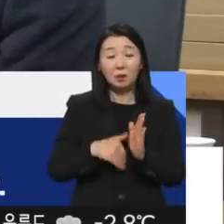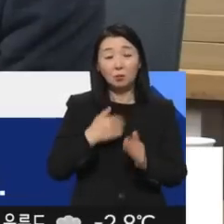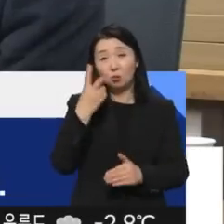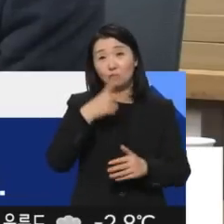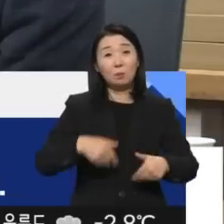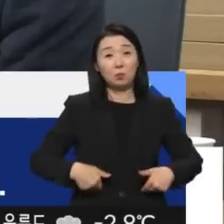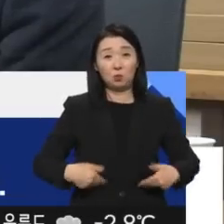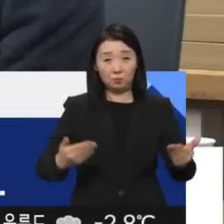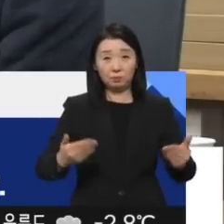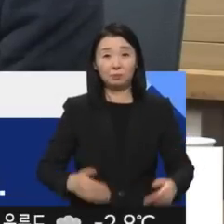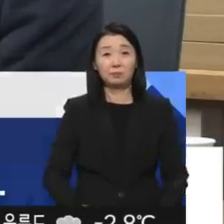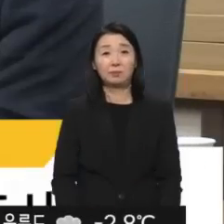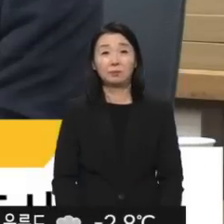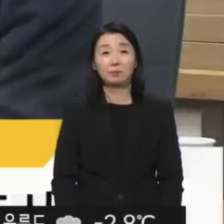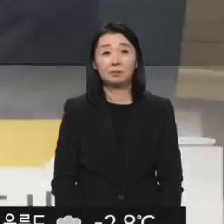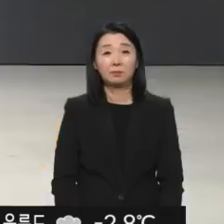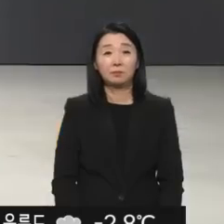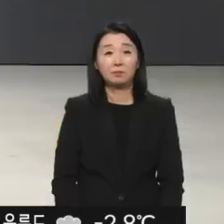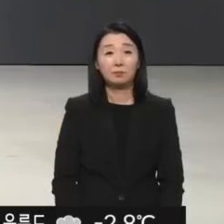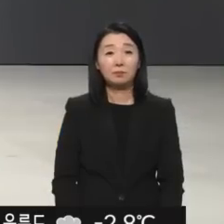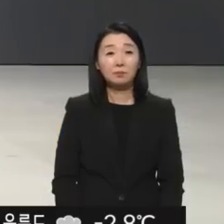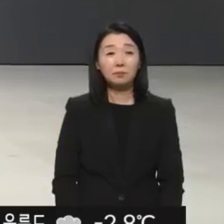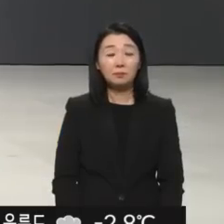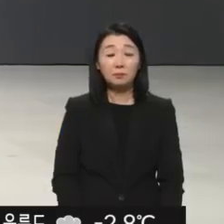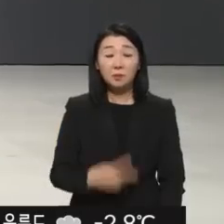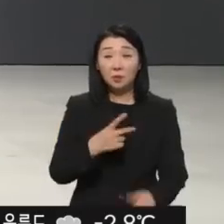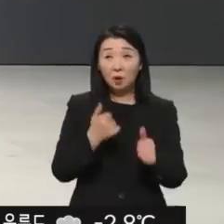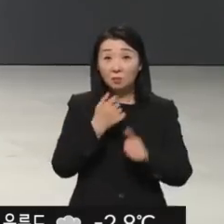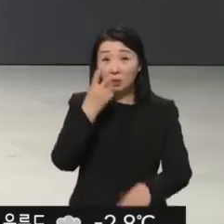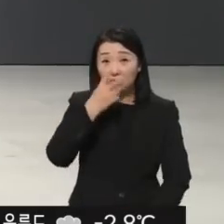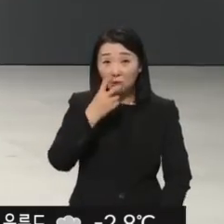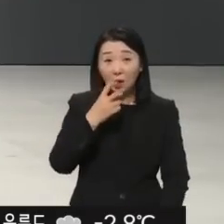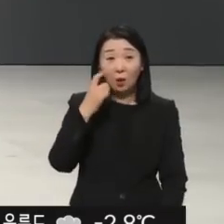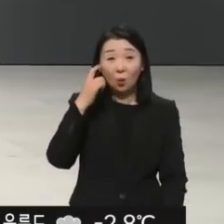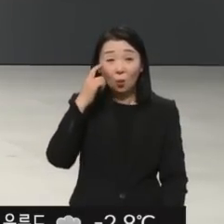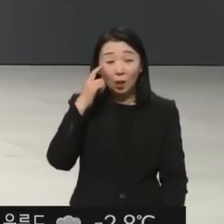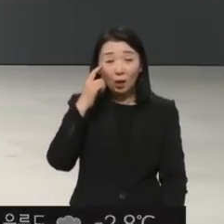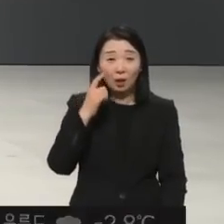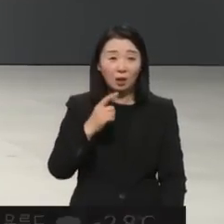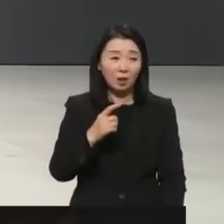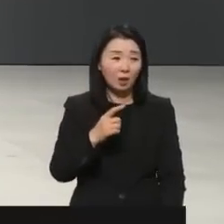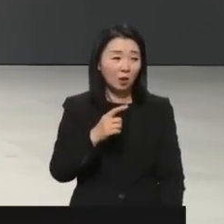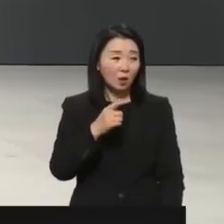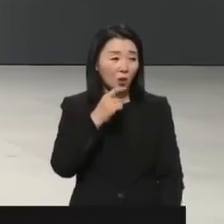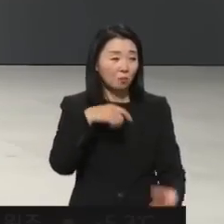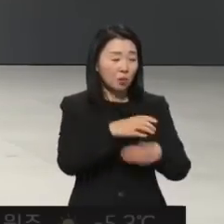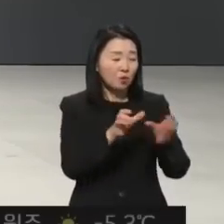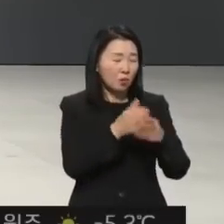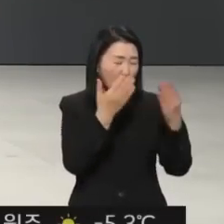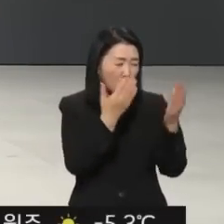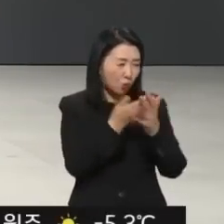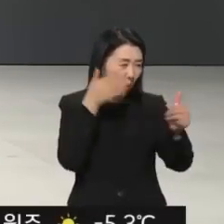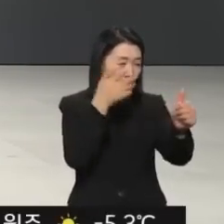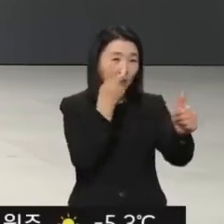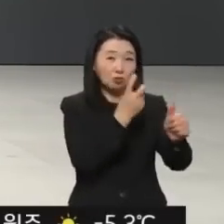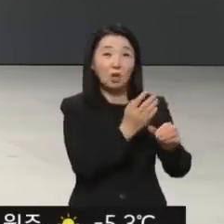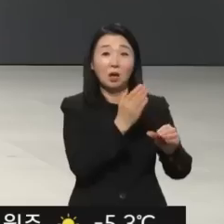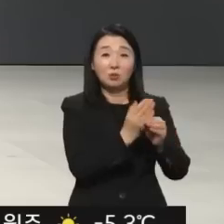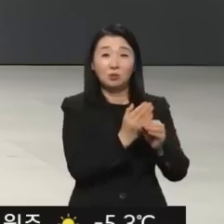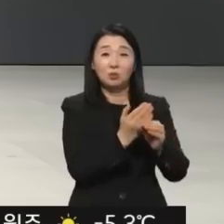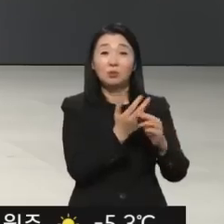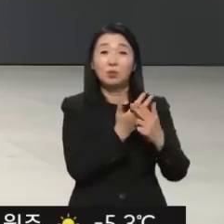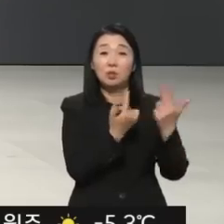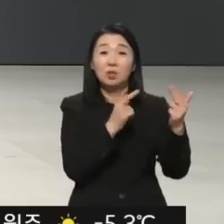할 필요가 없다고 생각합니다. 네, 검찰의 수사 그야말로 야권 전반을 향하고 있는데요. 이 대표는 오늘도 청주